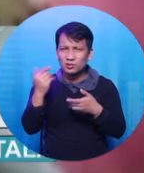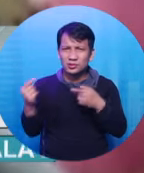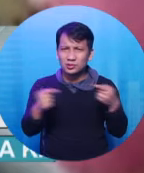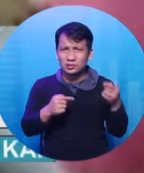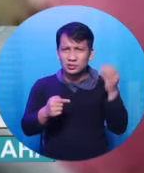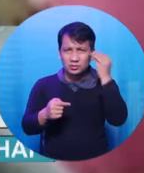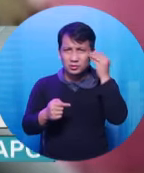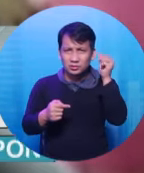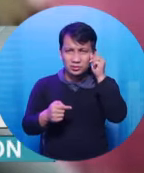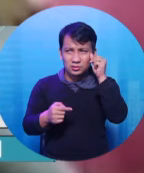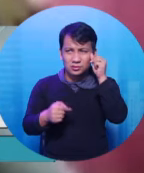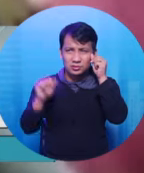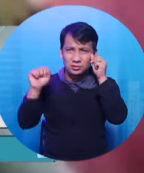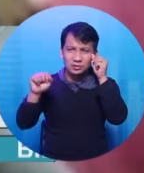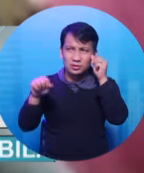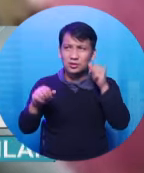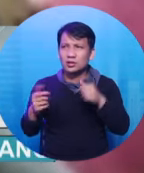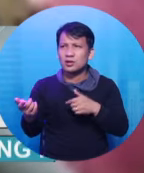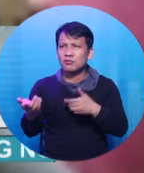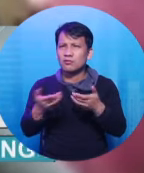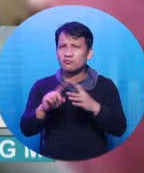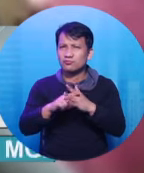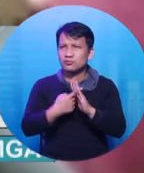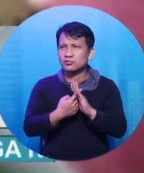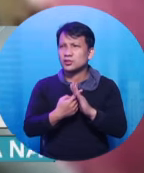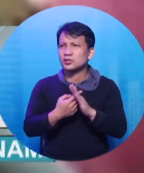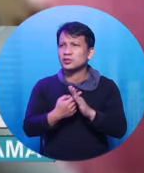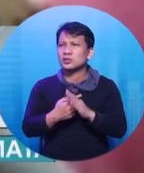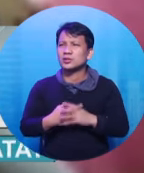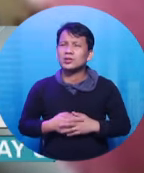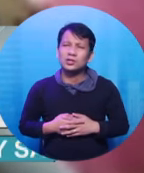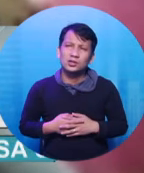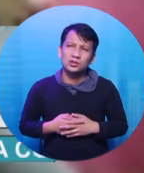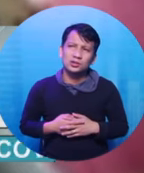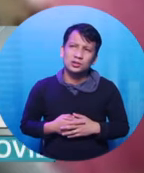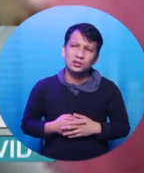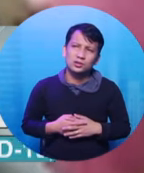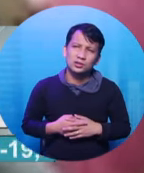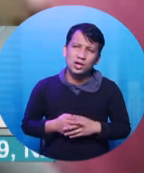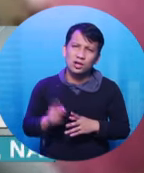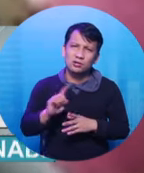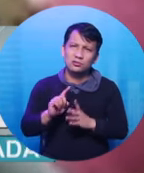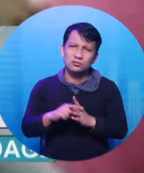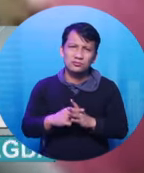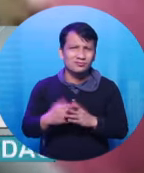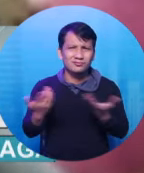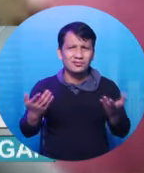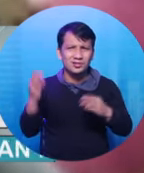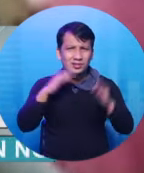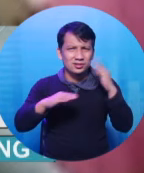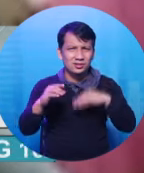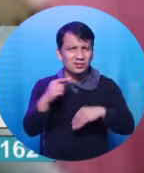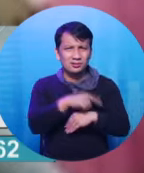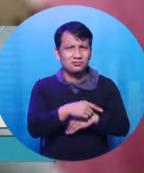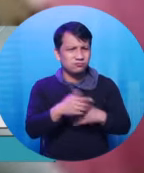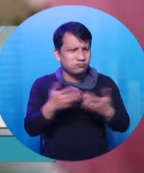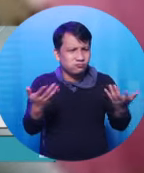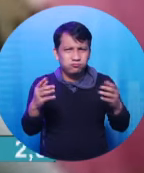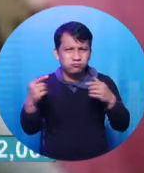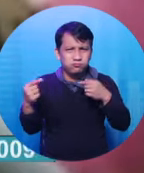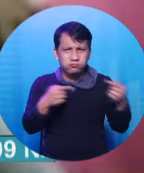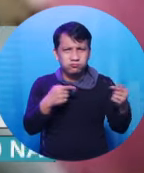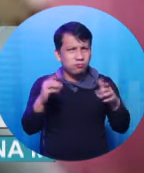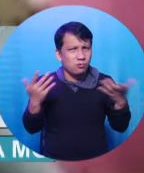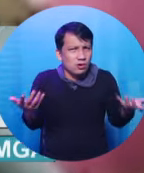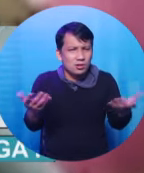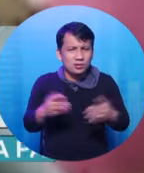Pinag-aawayan namin dalawa po. Apo, apo. Ano bang pinagmumula ng gulo? Ng problema? Wala po yung pinagmumula ng ganyan. Siya lang po